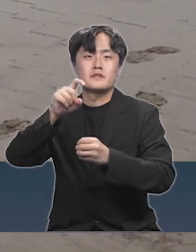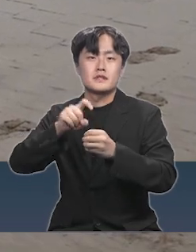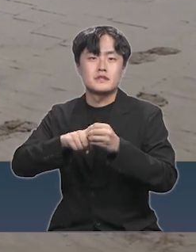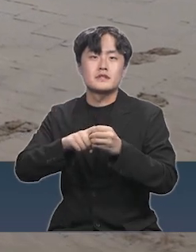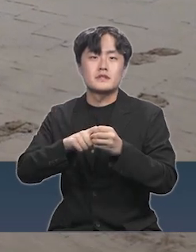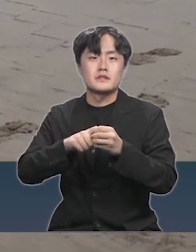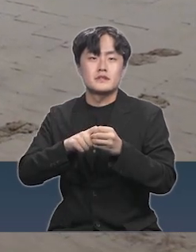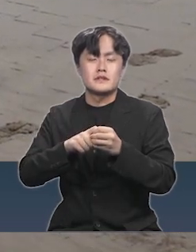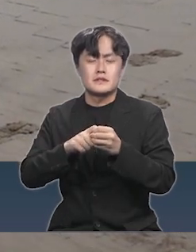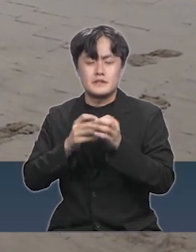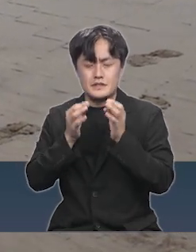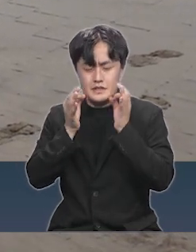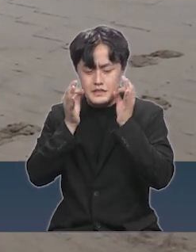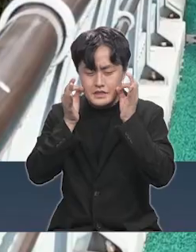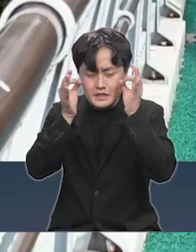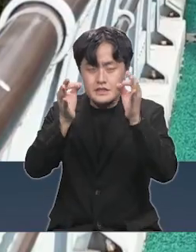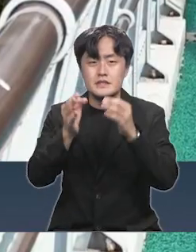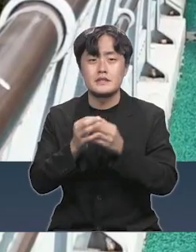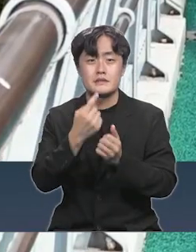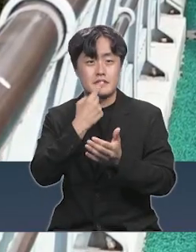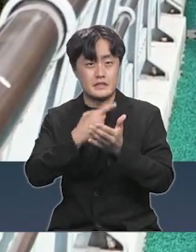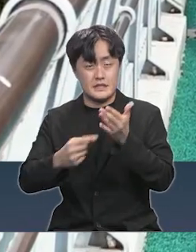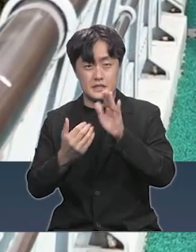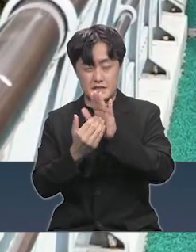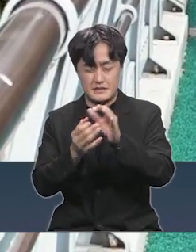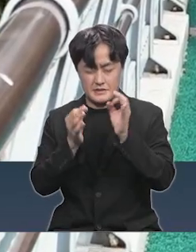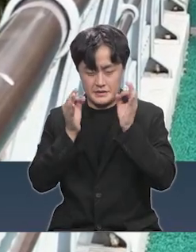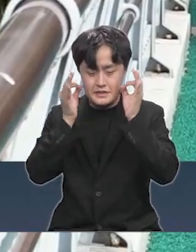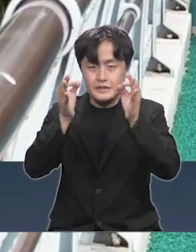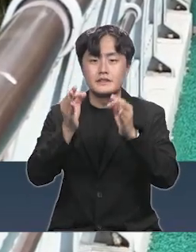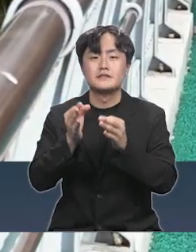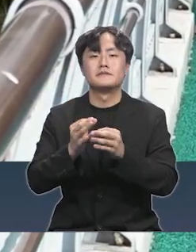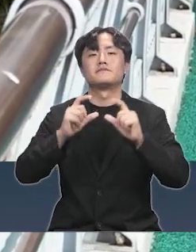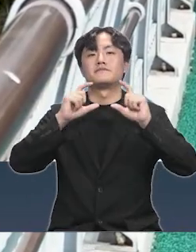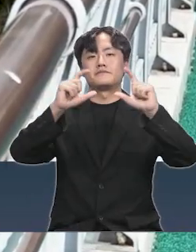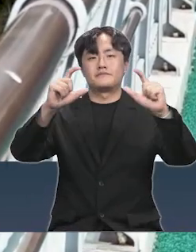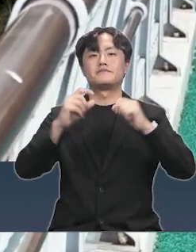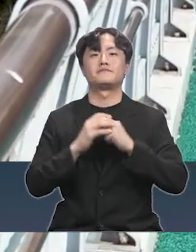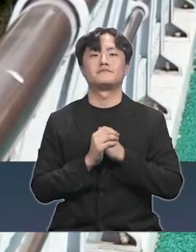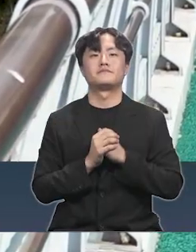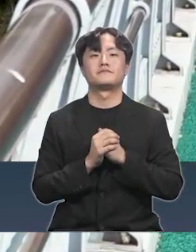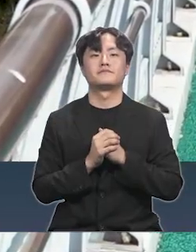때까지 긴장을 늦추지 않고 피해예방에 최선을 다하겠다고 밝혔습니다 DA